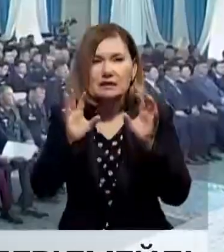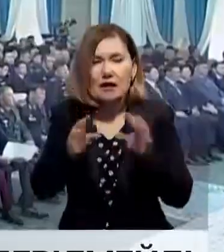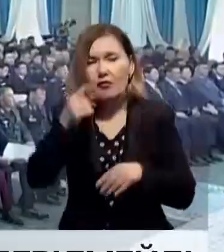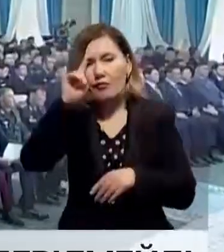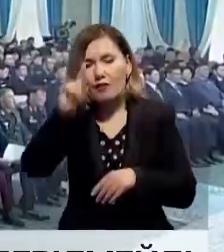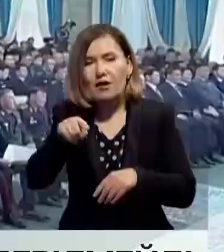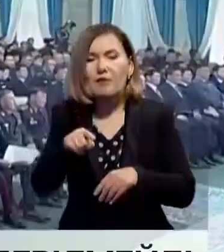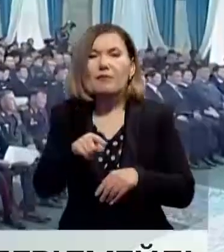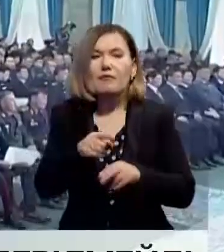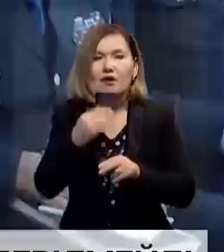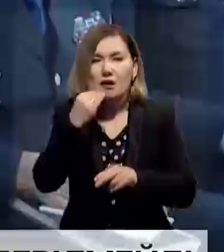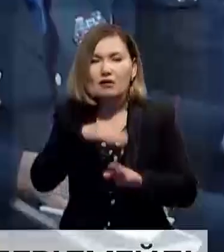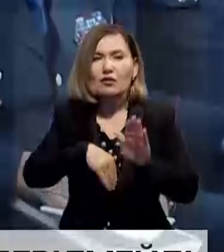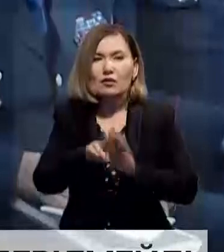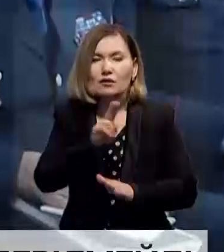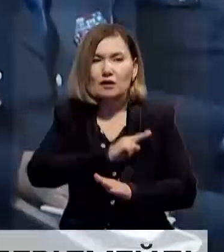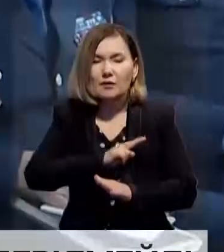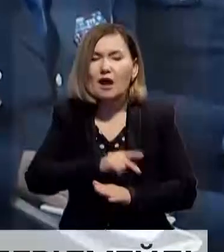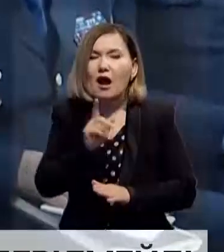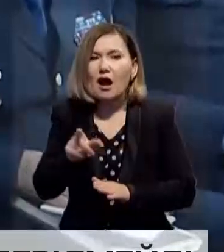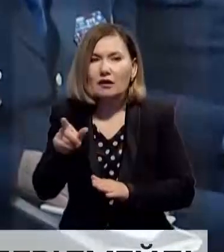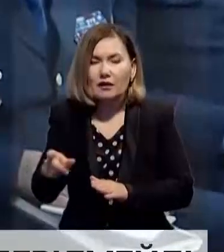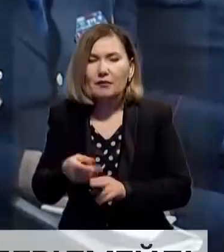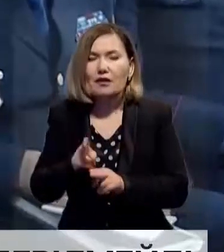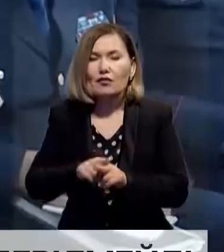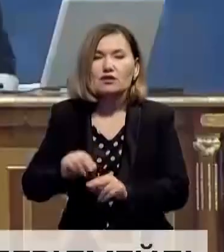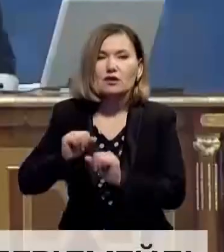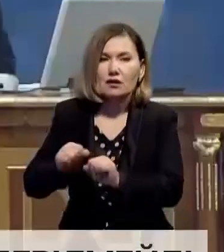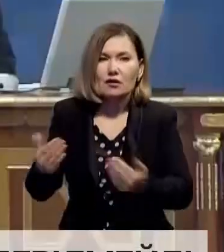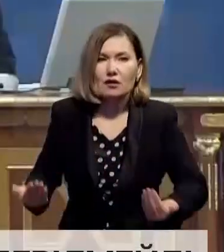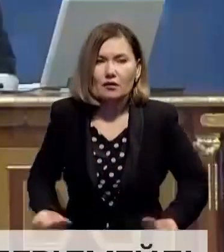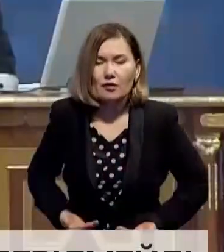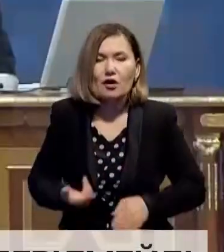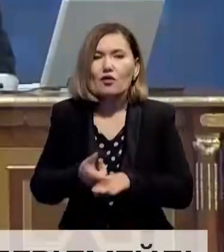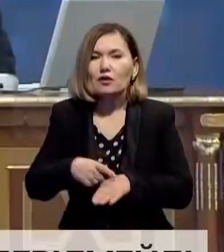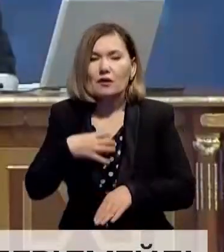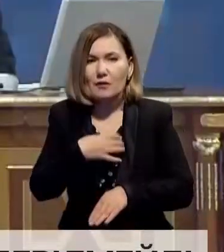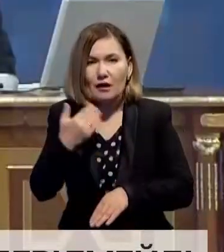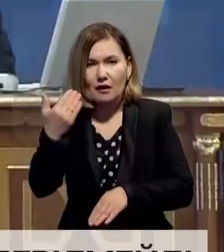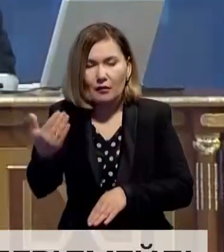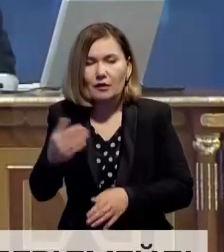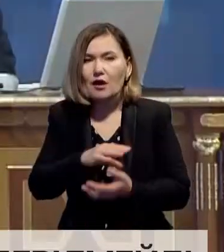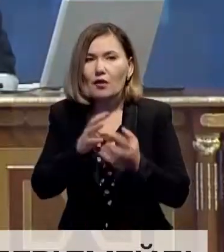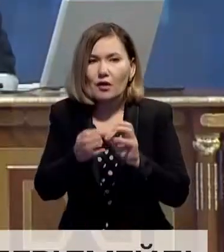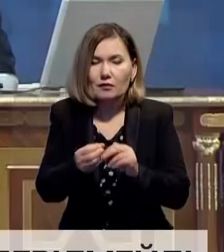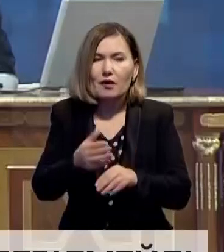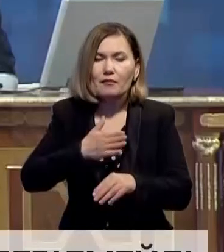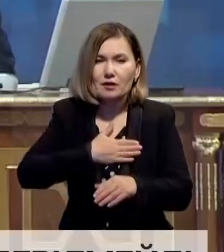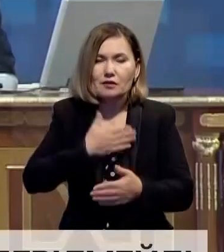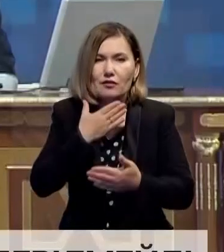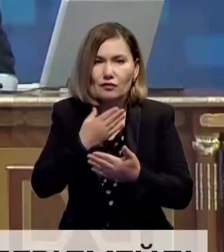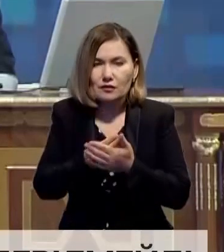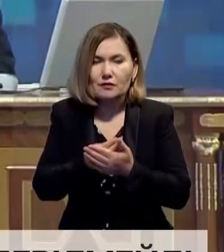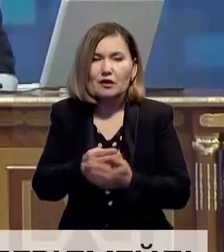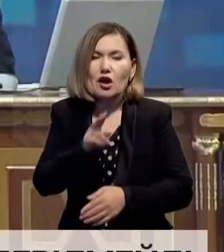азаптауға, қинауға тыйым салынған тергеу тәсілдерін қолдануға мүлдем жол берілмейді. Әр